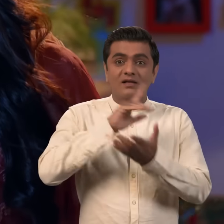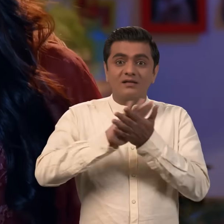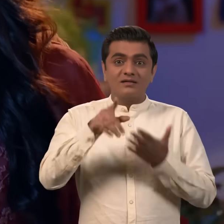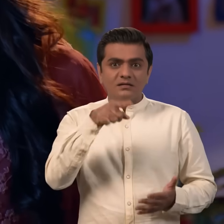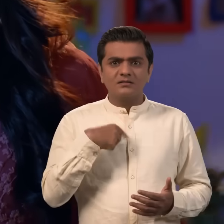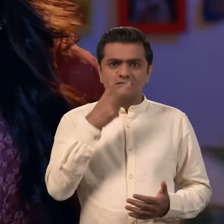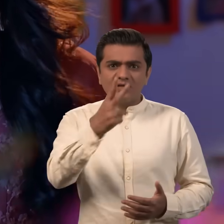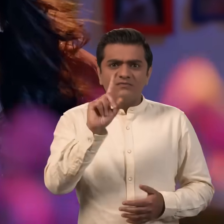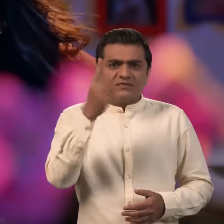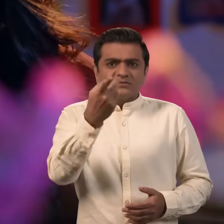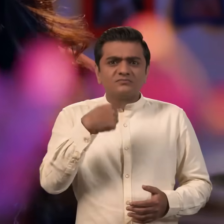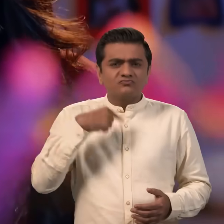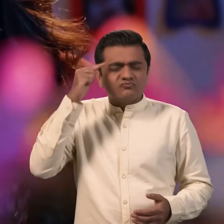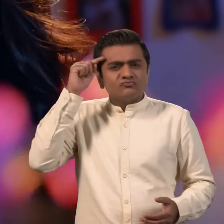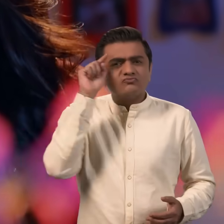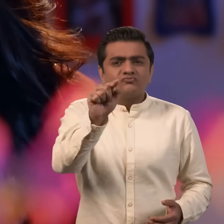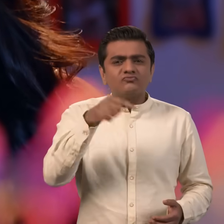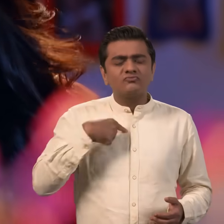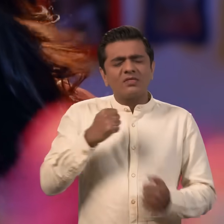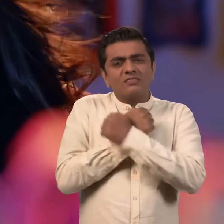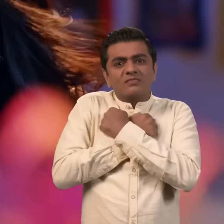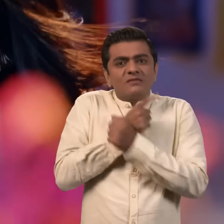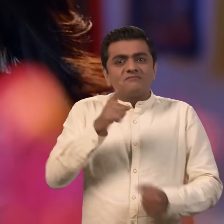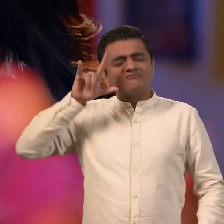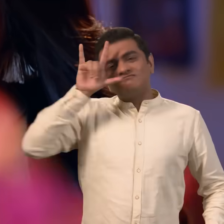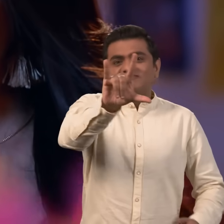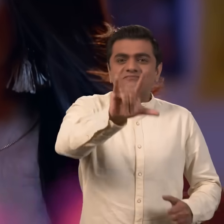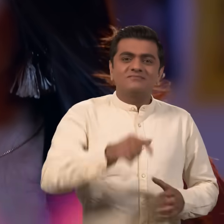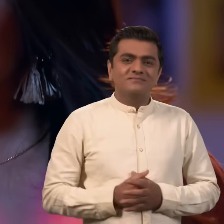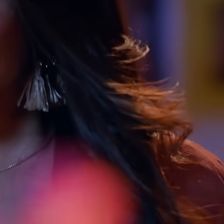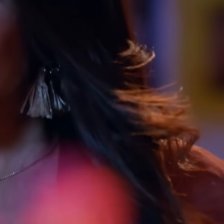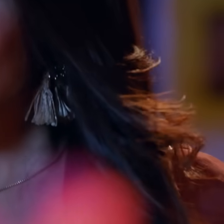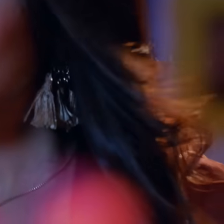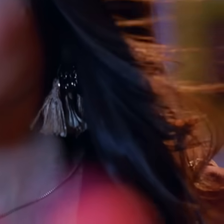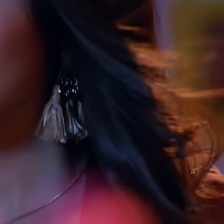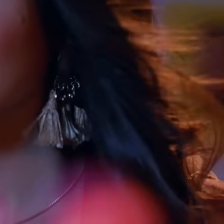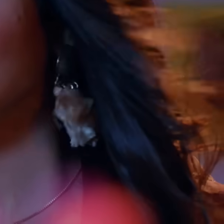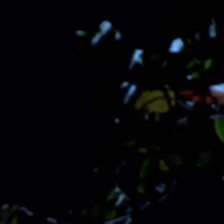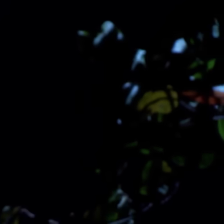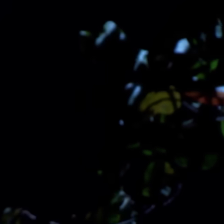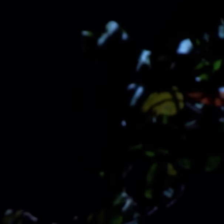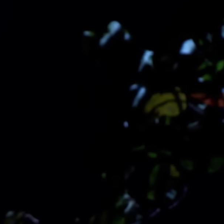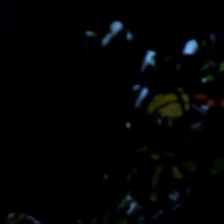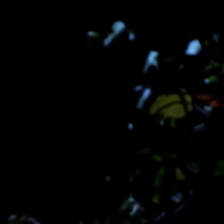हीर, मुझे तुमसे पहली नजर वाला प्यार हो गया है। I love you, हीर।